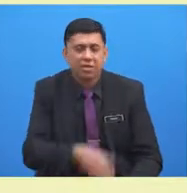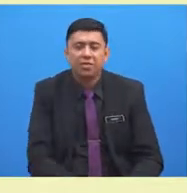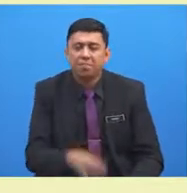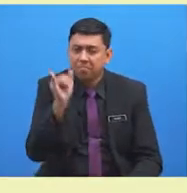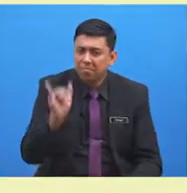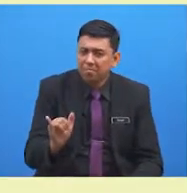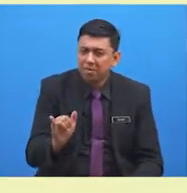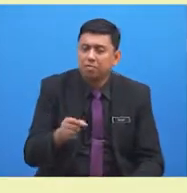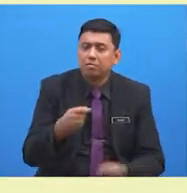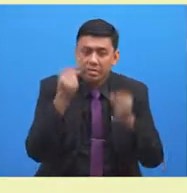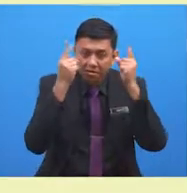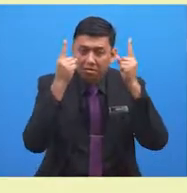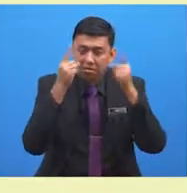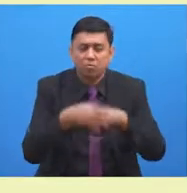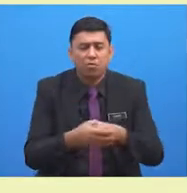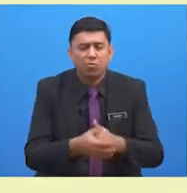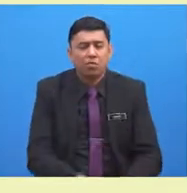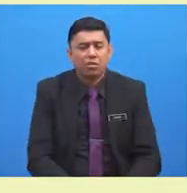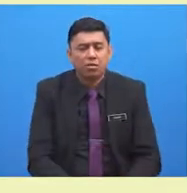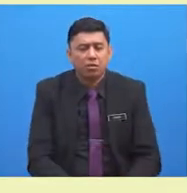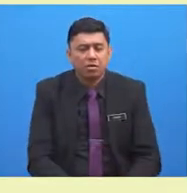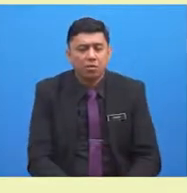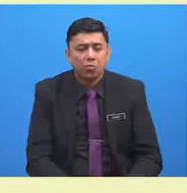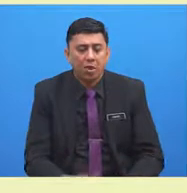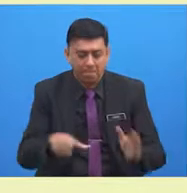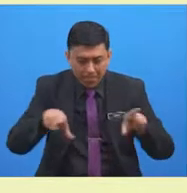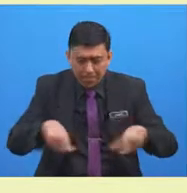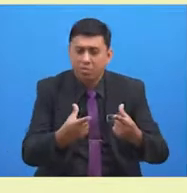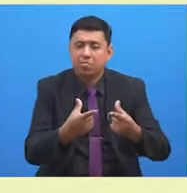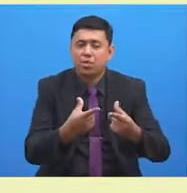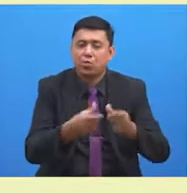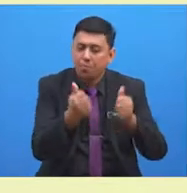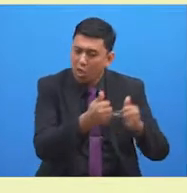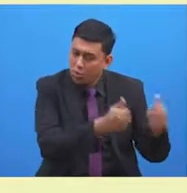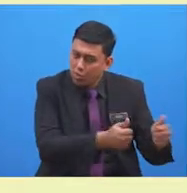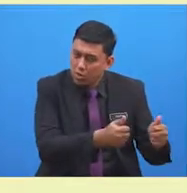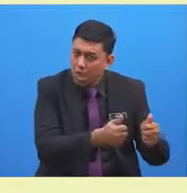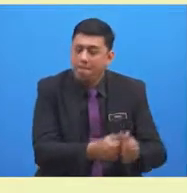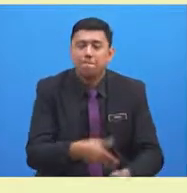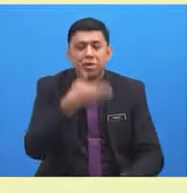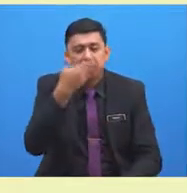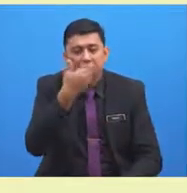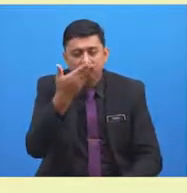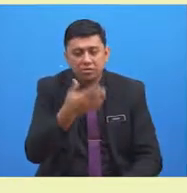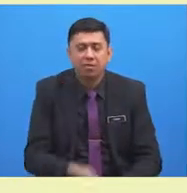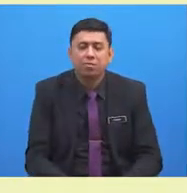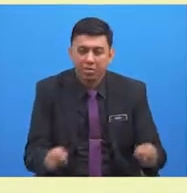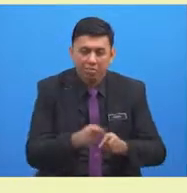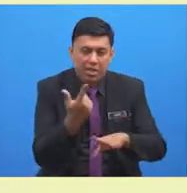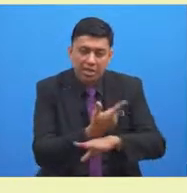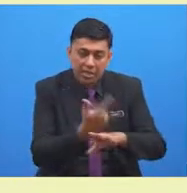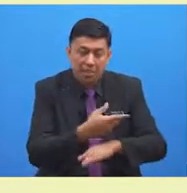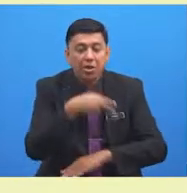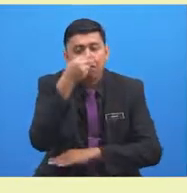sedar ialah di mana kita melakukan pengaturan pernafasan seperti latihan